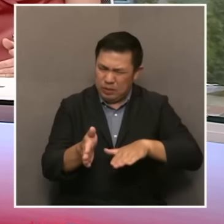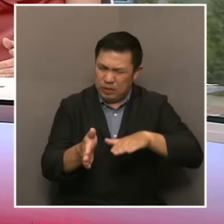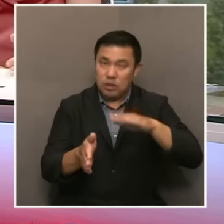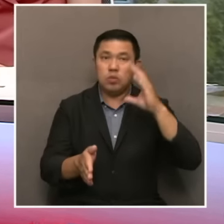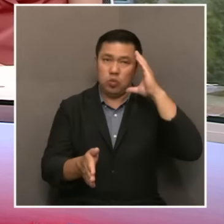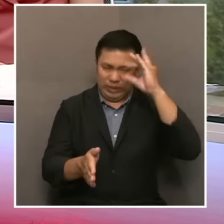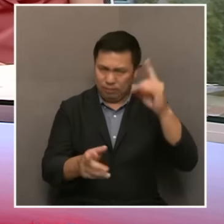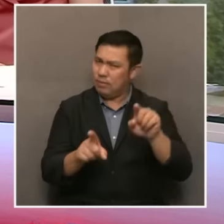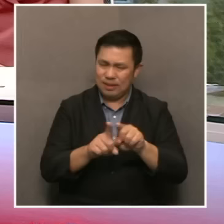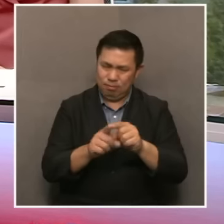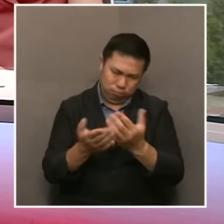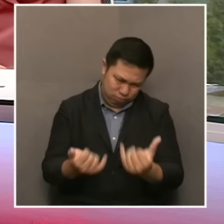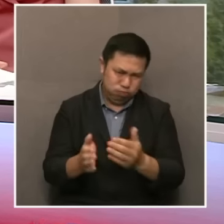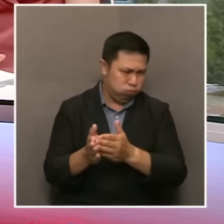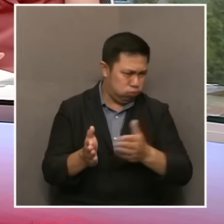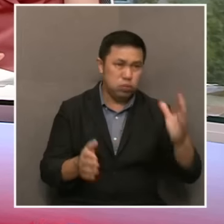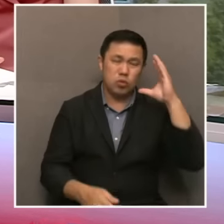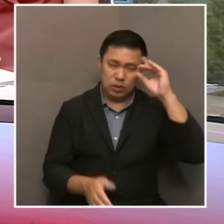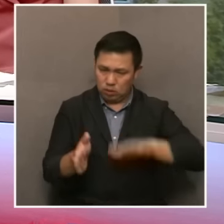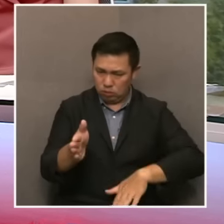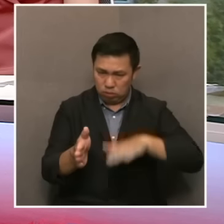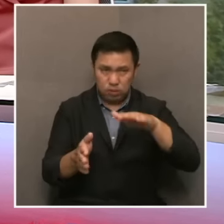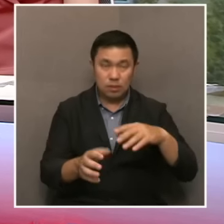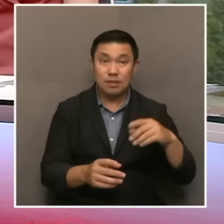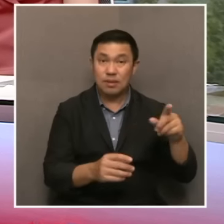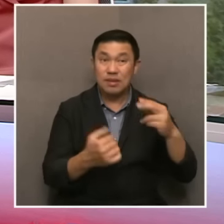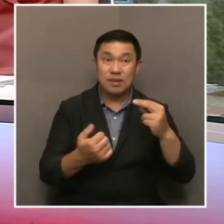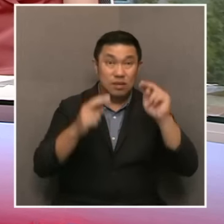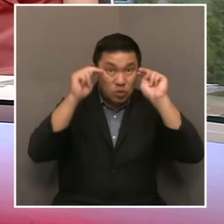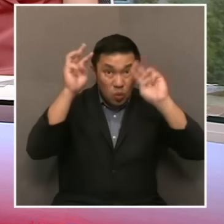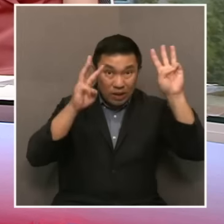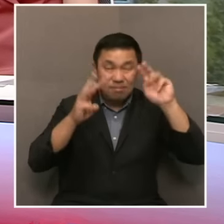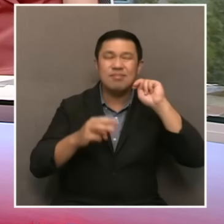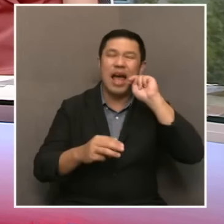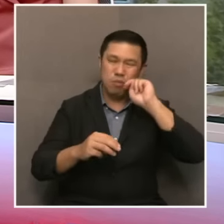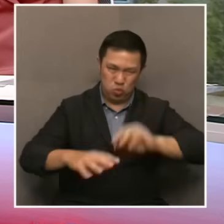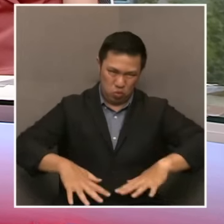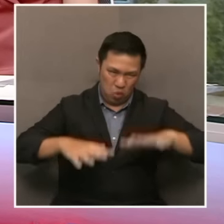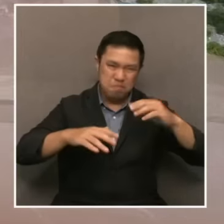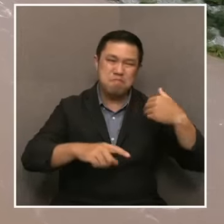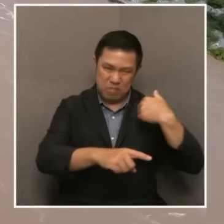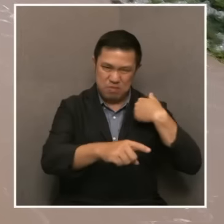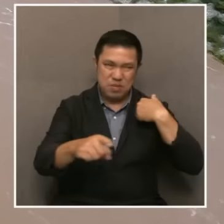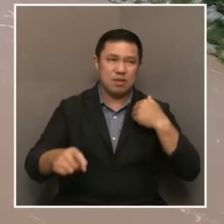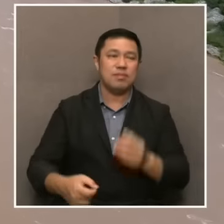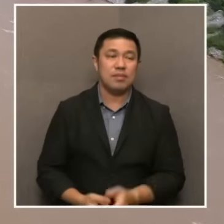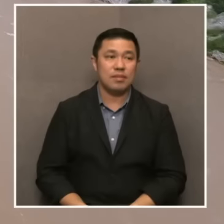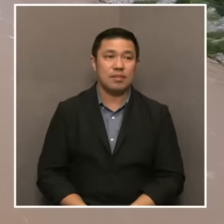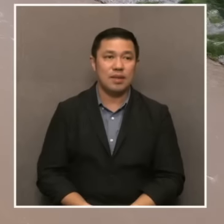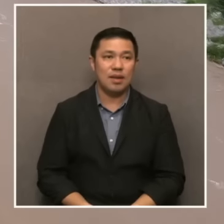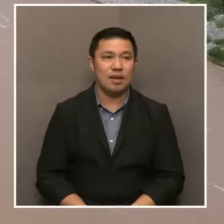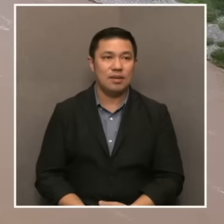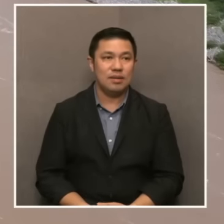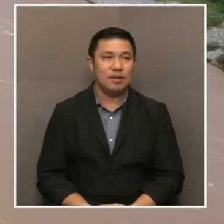พรุ่งนี้ค่ะขณะที่ตอนนี้นะคะพื้นที่ลุ่มต่ำจังหวัดนครสวรรค์น้ำก็เริ่มท่วมแล้วค่ะ